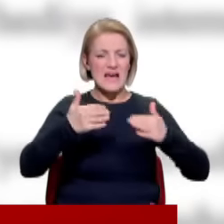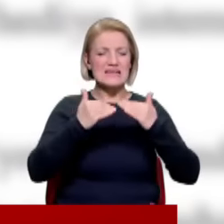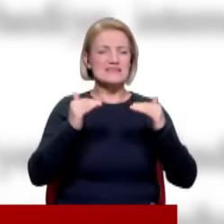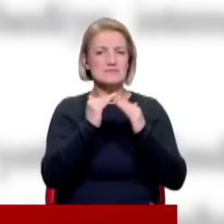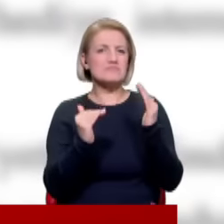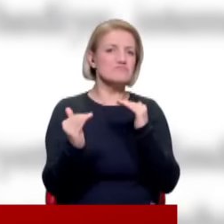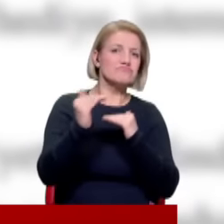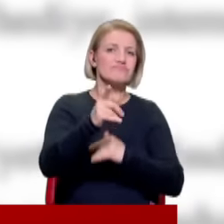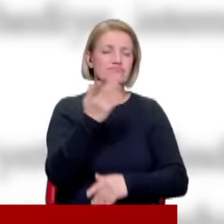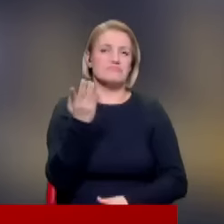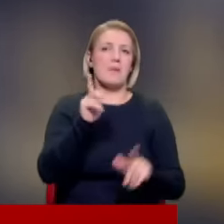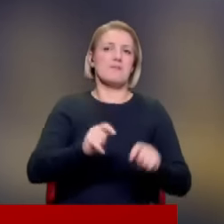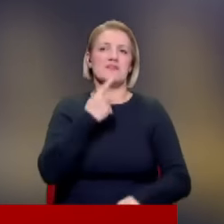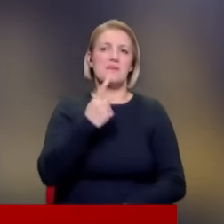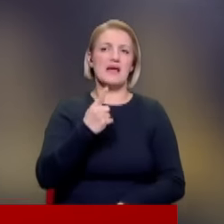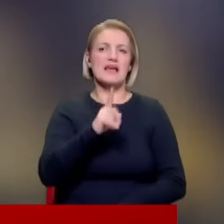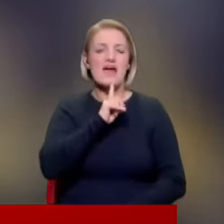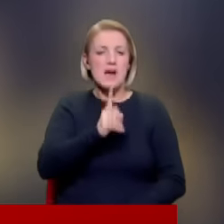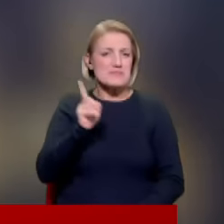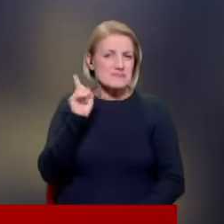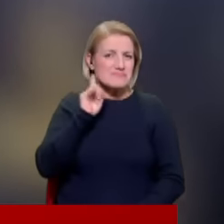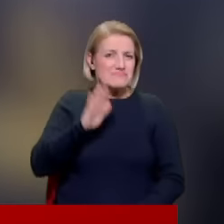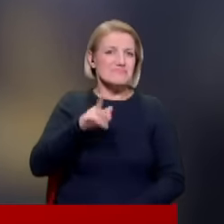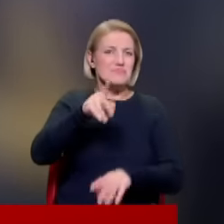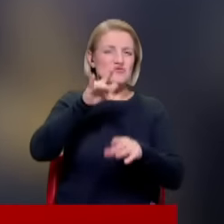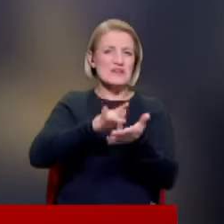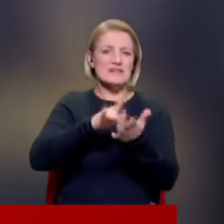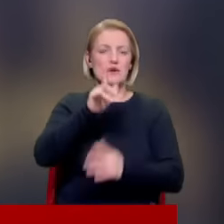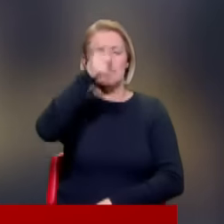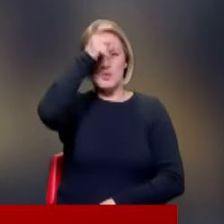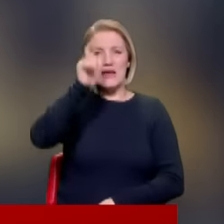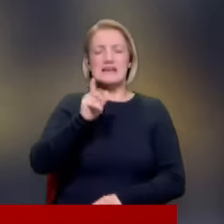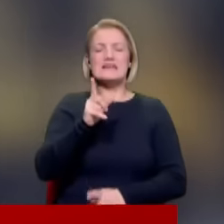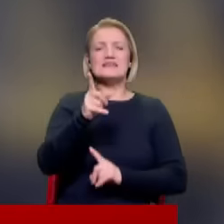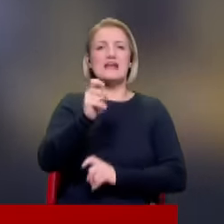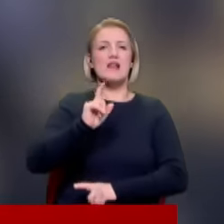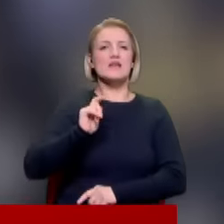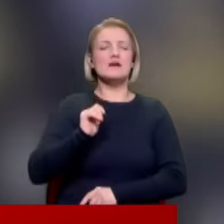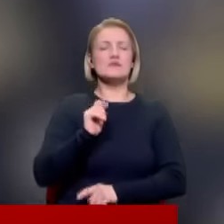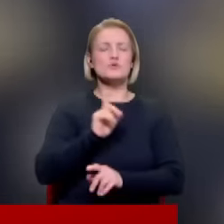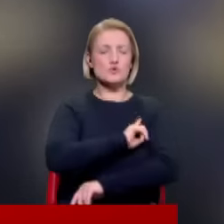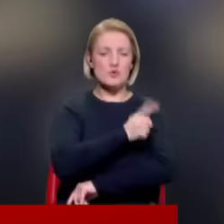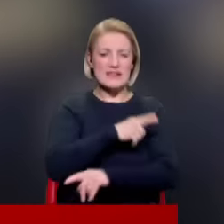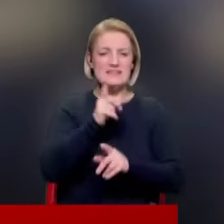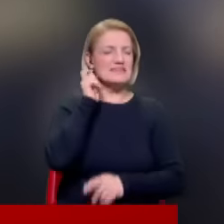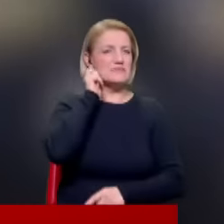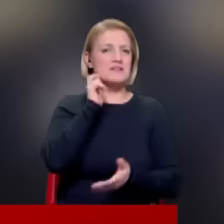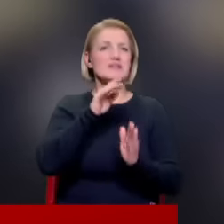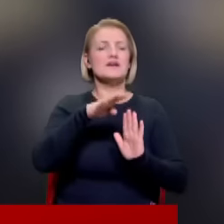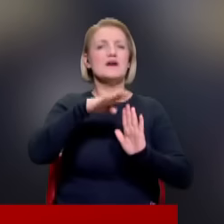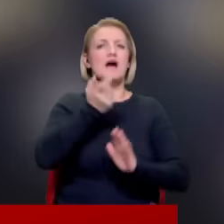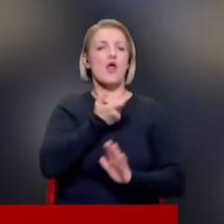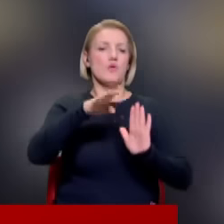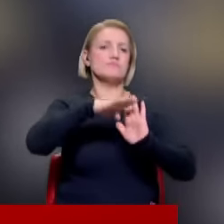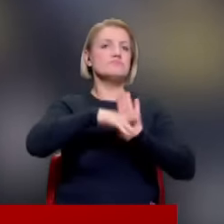sınırını aşmak suretiyle yapmaktır. Emre itaatsizliğin cezası Türk Silahlı Kuvvetleri Disiplin Kanunu'nun 19. maddesinde